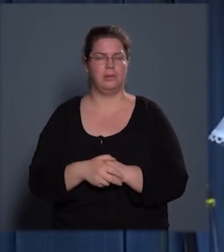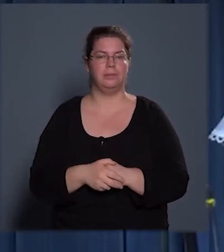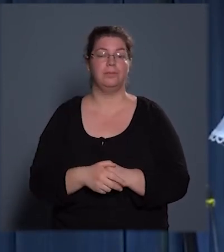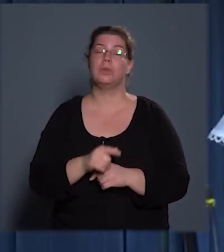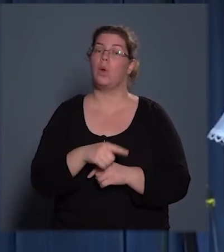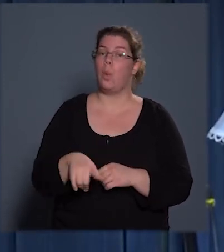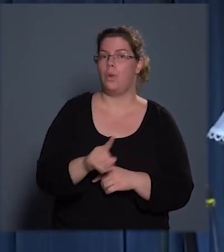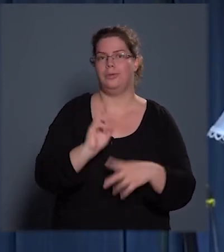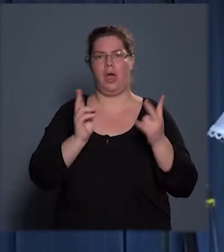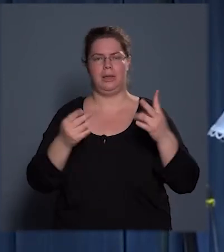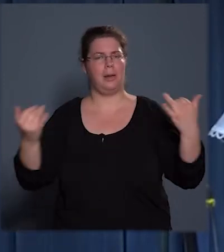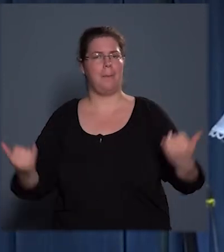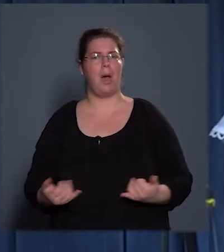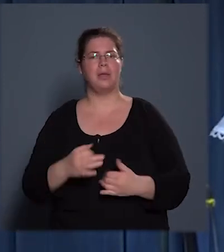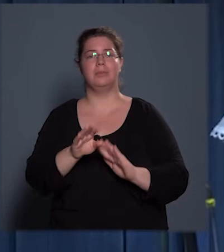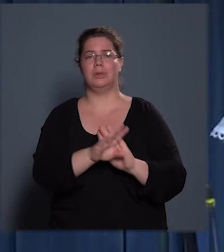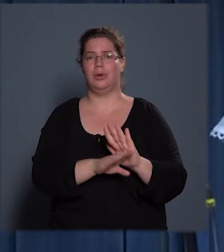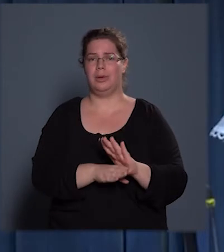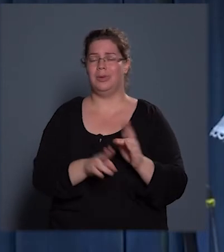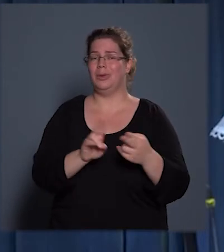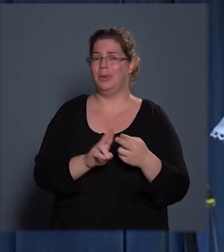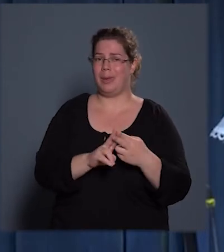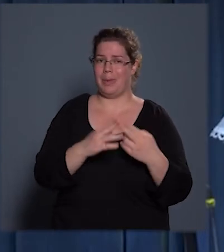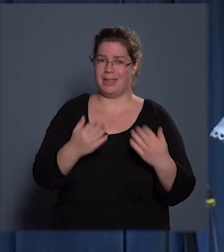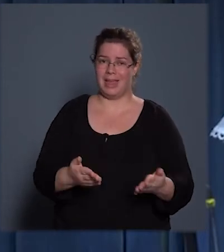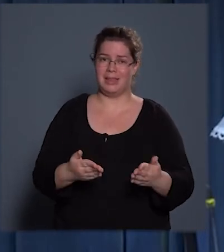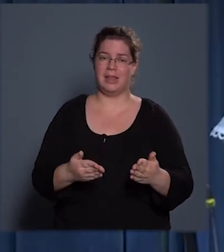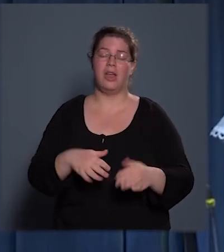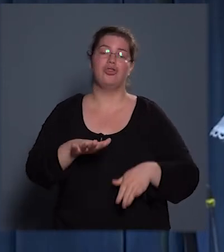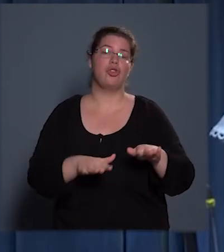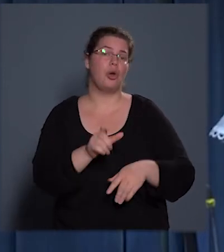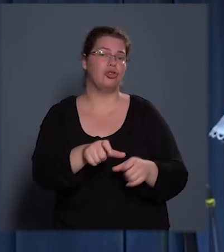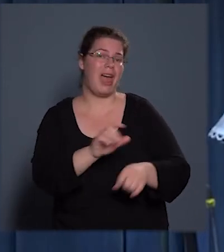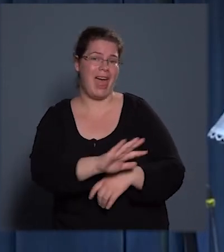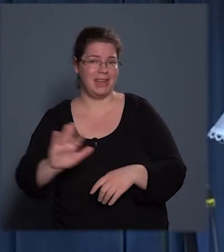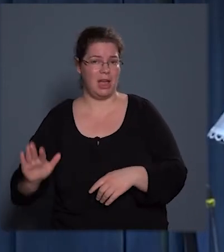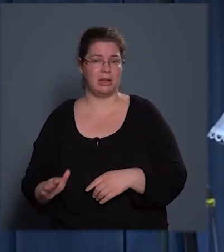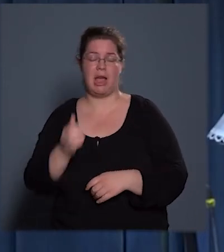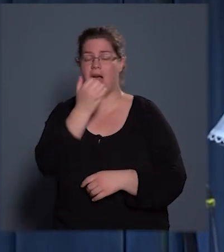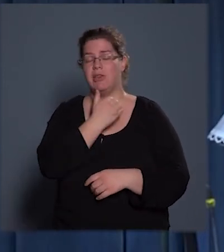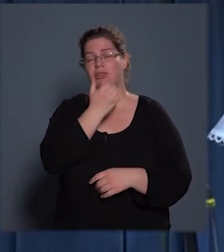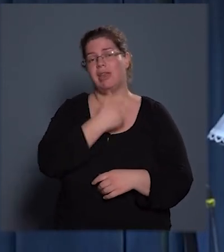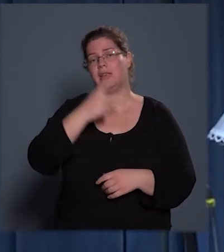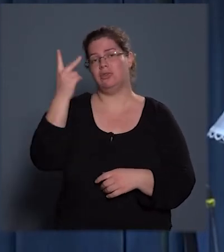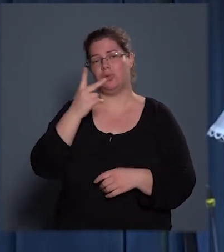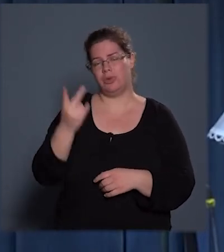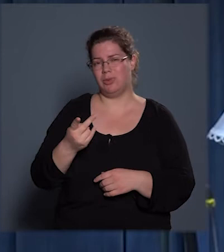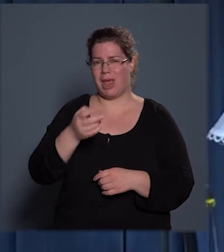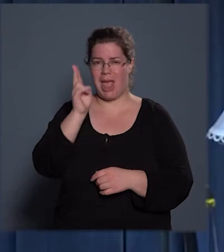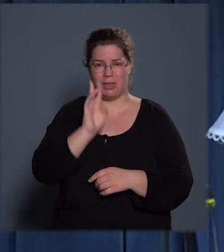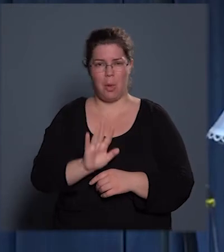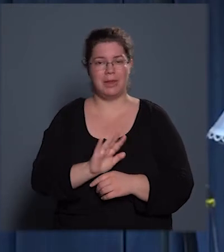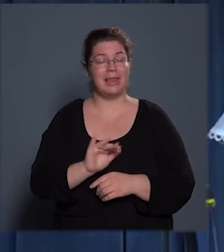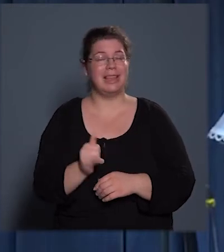Ők, akik a mai program ünnepeltjei, soroksáriaknak a sajátos kultúráját őrzik,